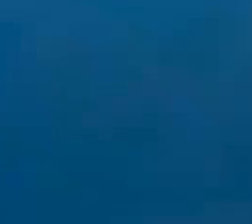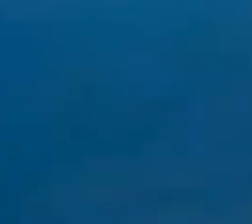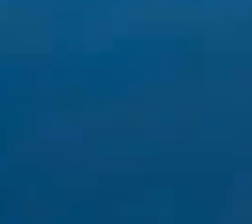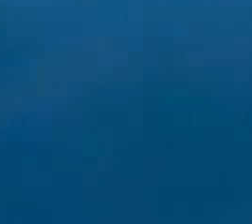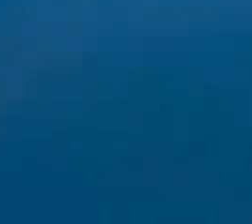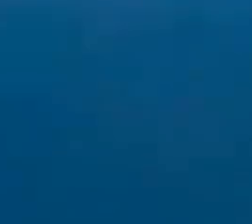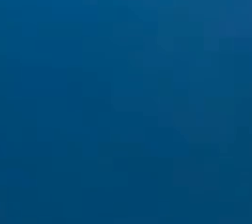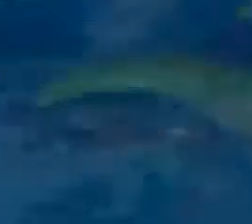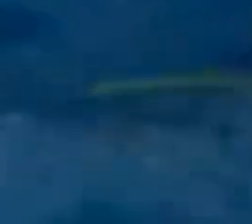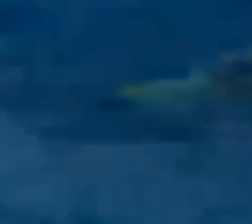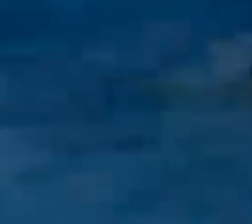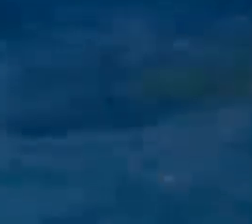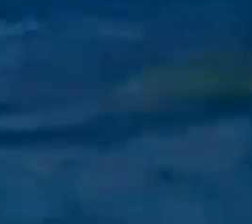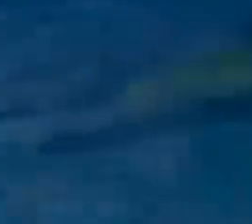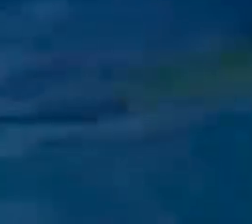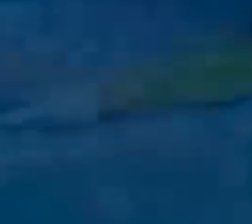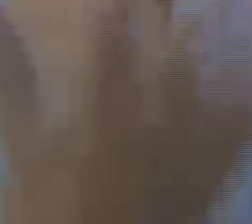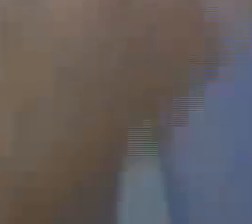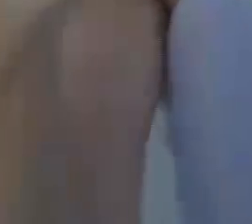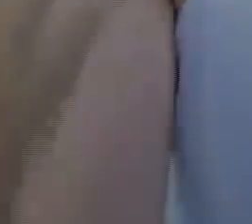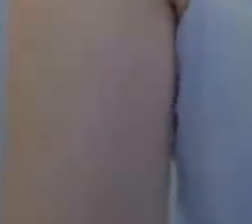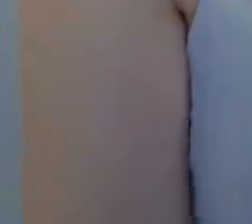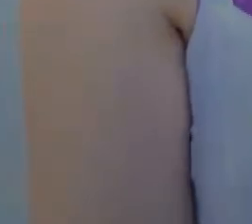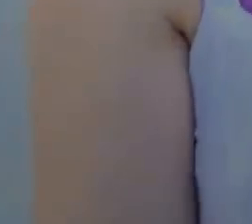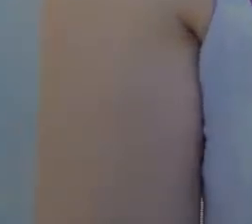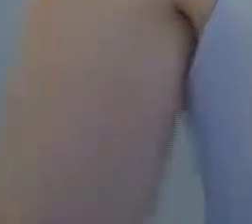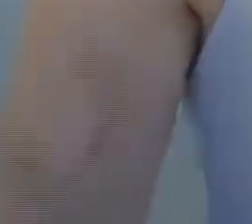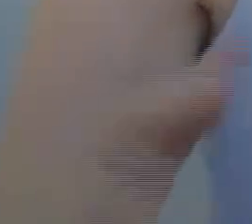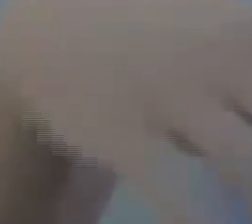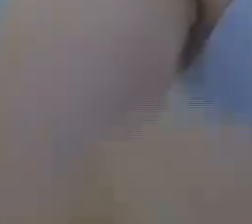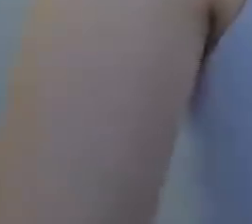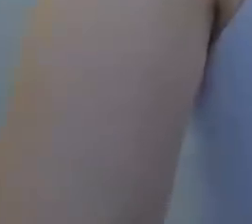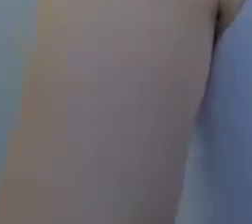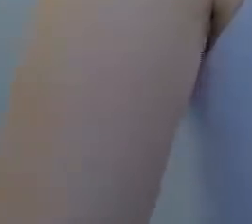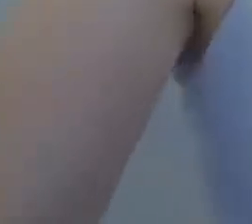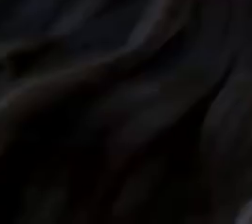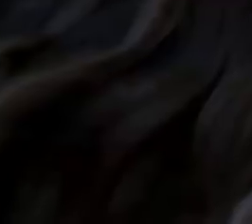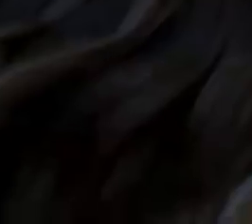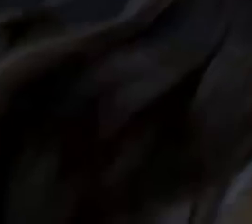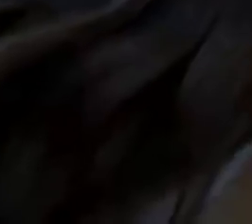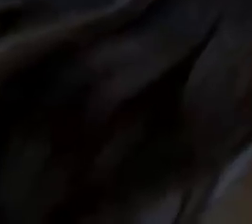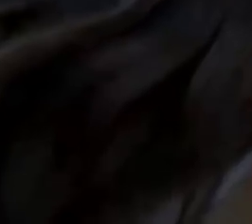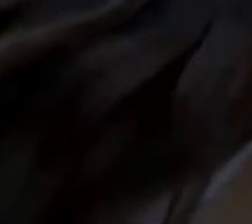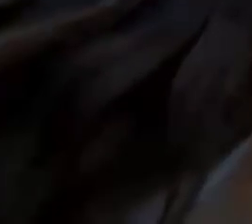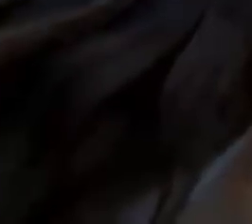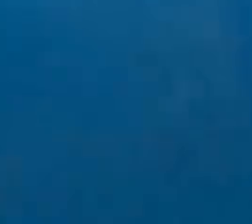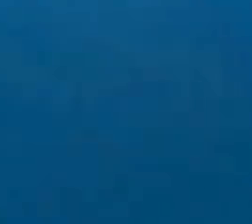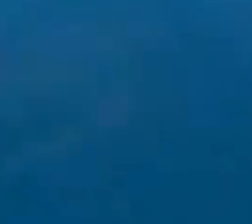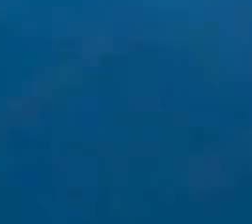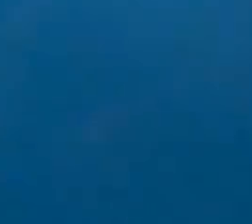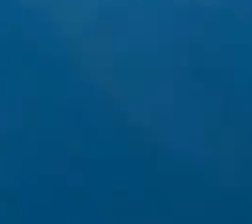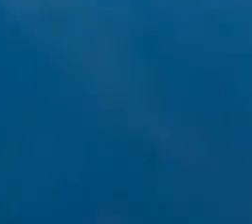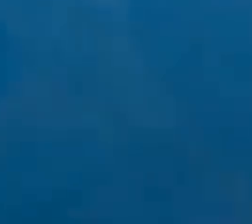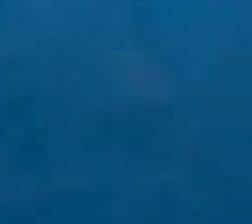שיעור שחייה כמו בתולות ים. התחלתי לדמיין את עצמי בת ים שוחה בבריכה עם סנפיר, וזה מין חלום, אני חושבת שיש לה